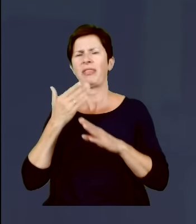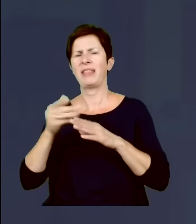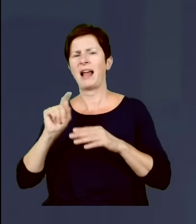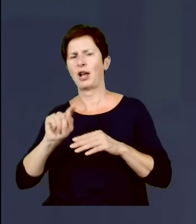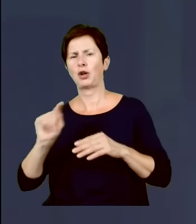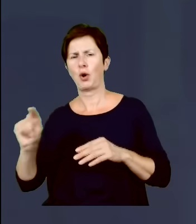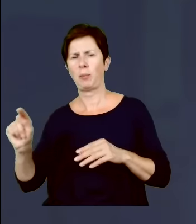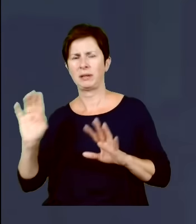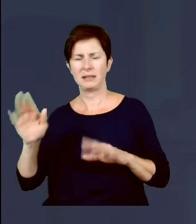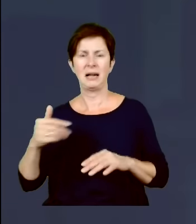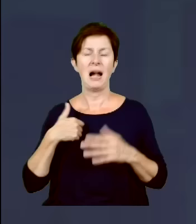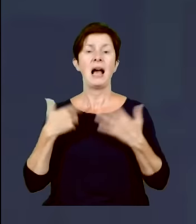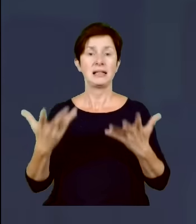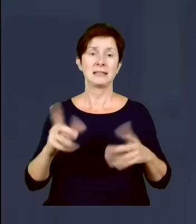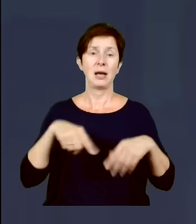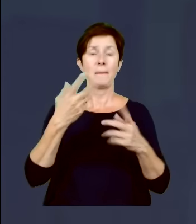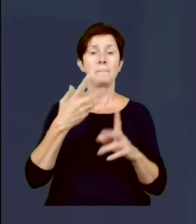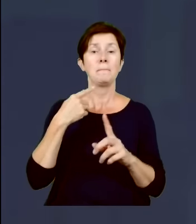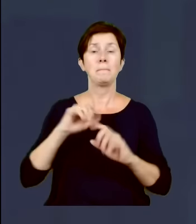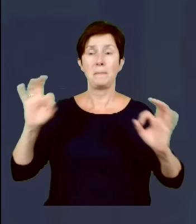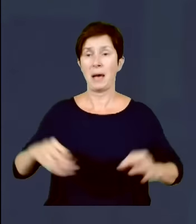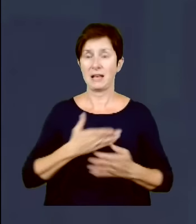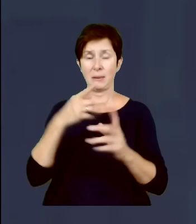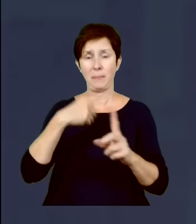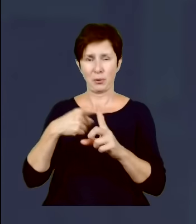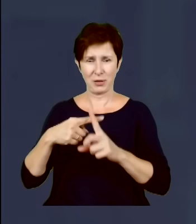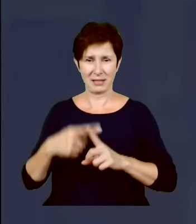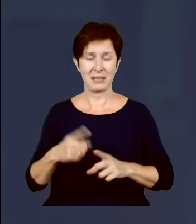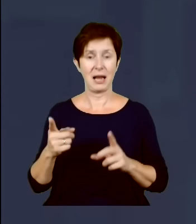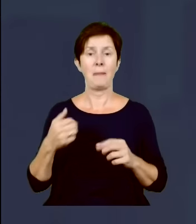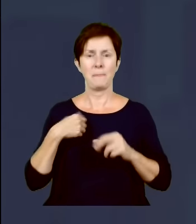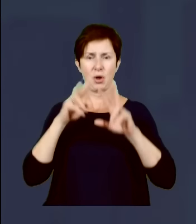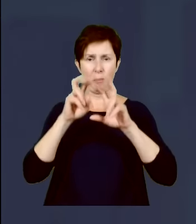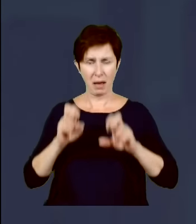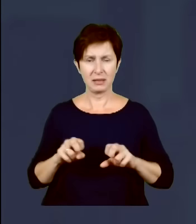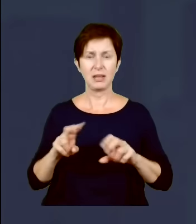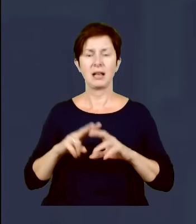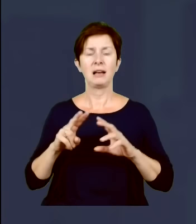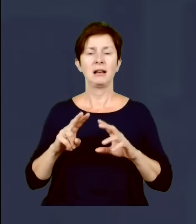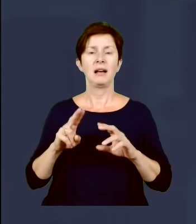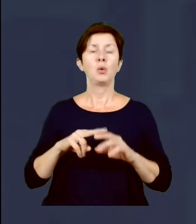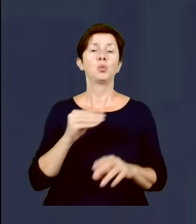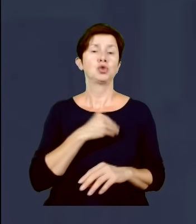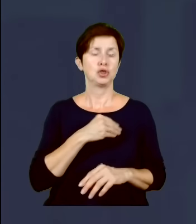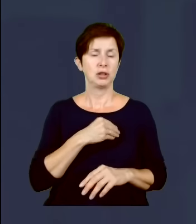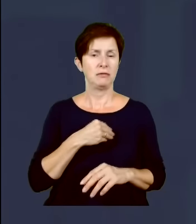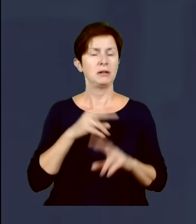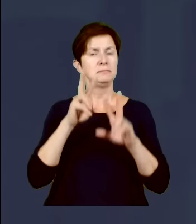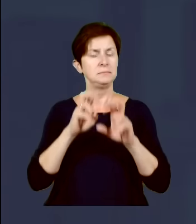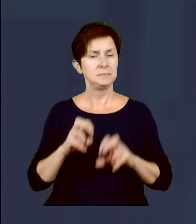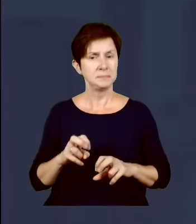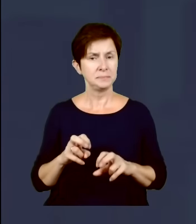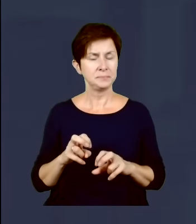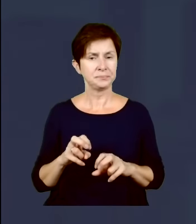chcę państwa pocieszyć proszę państwa ogólnie jako społeczeństwo badania były na uczciwość badanie to polega na tym że rzuca się z